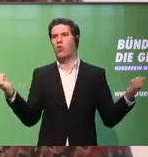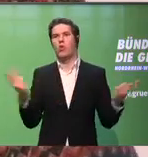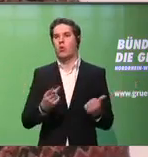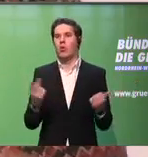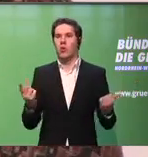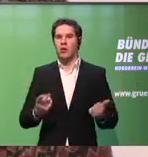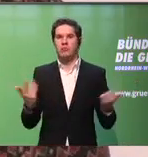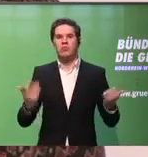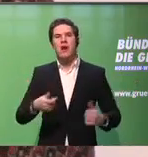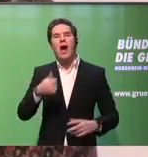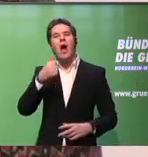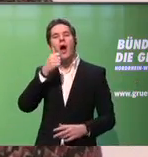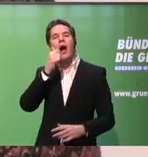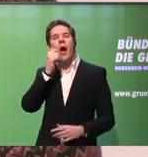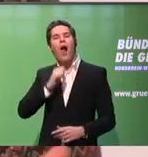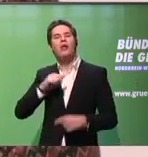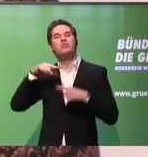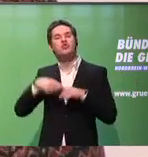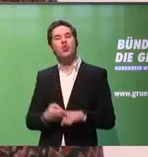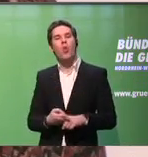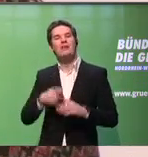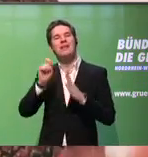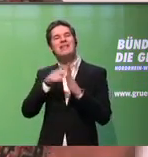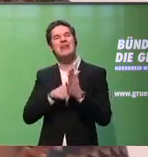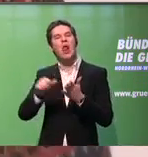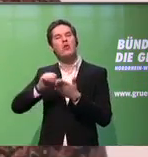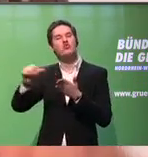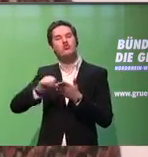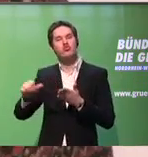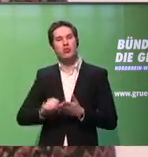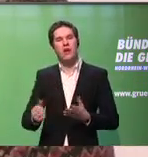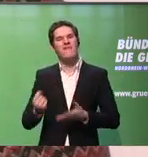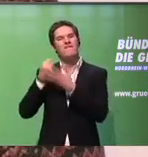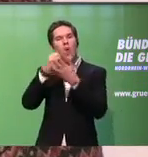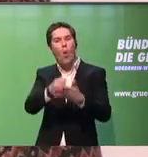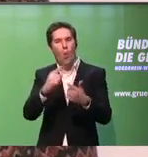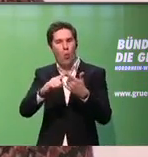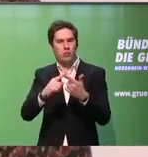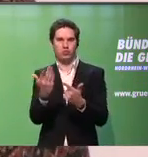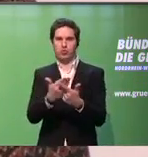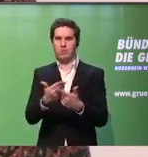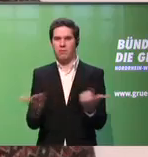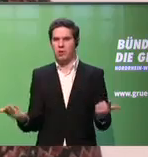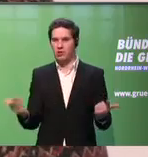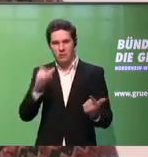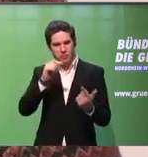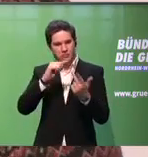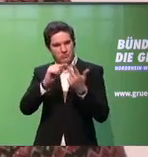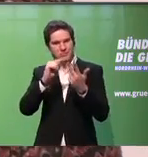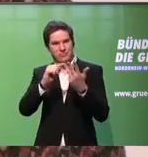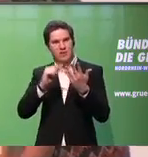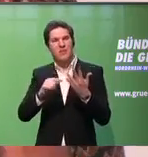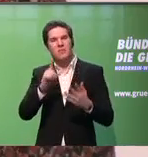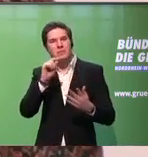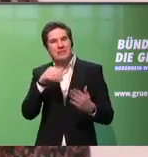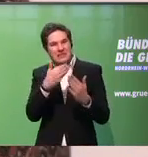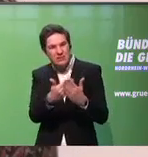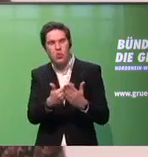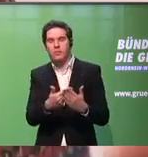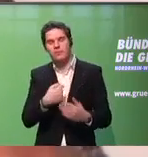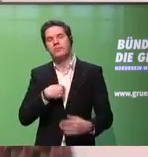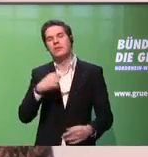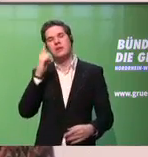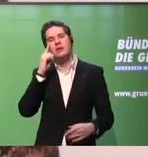einen Altschuldentilgungsfonds einführen könnten, wenn dazu Integrationsschritte nötig sind. Und dann dürfen